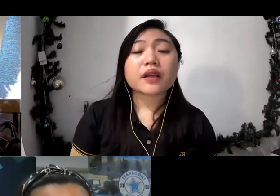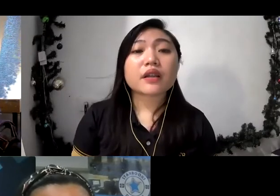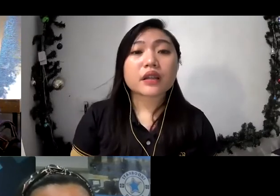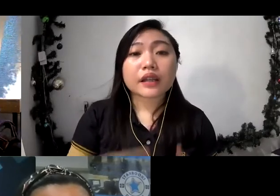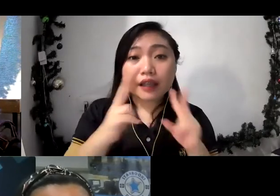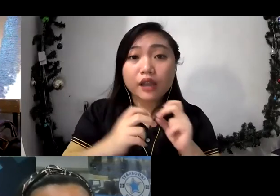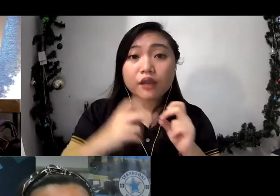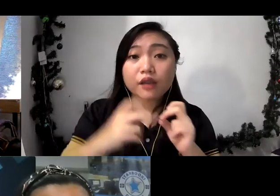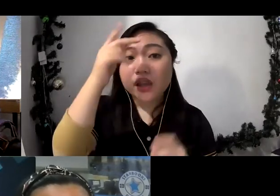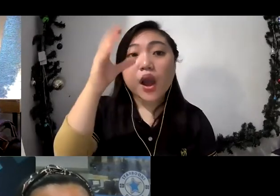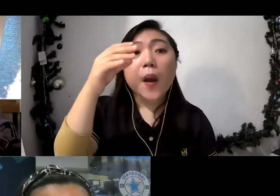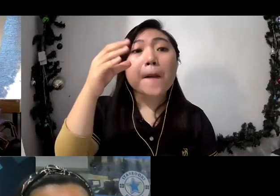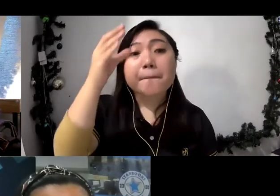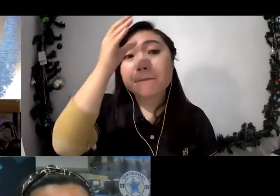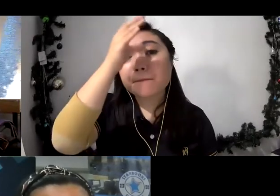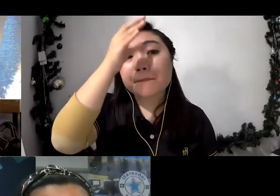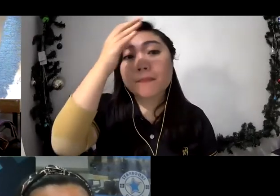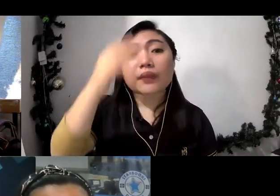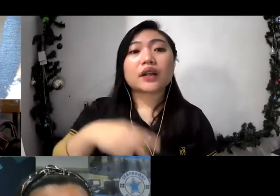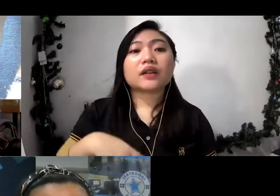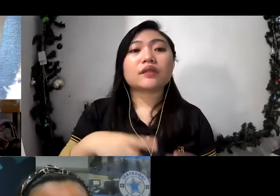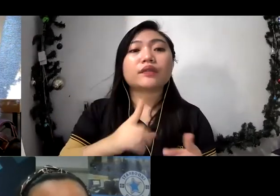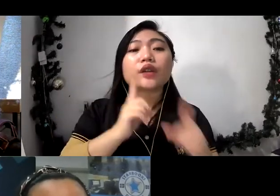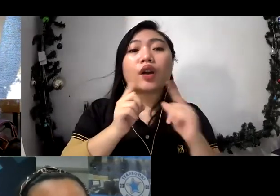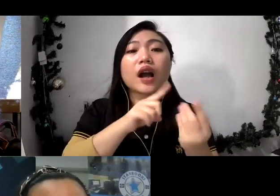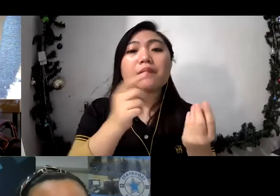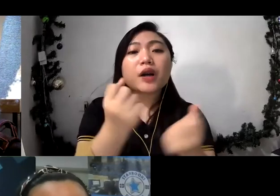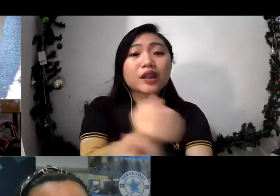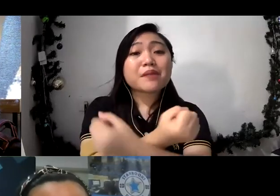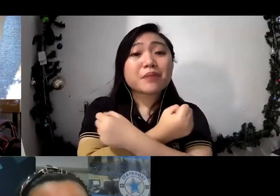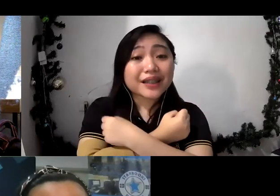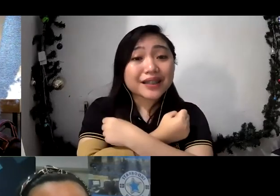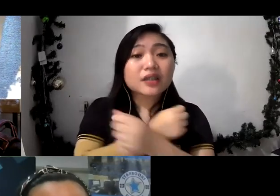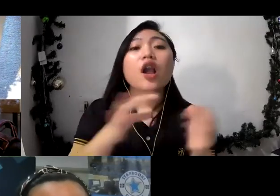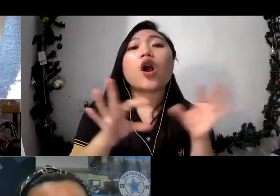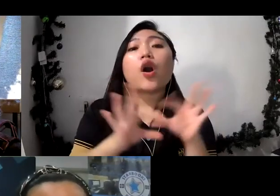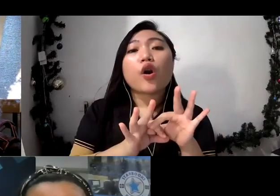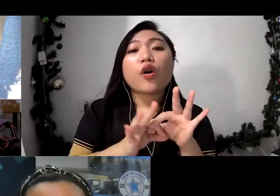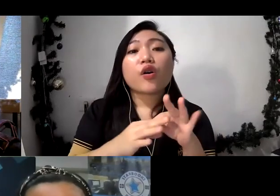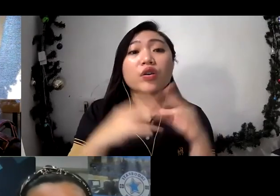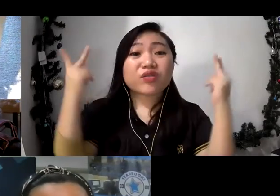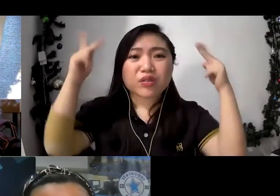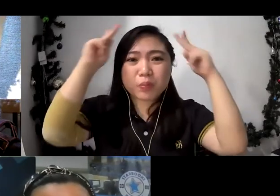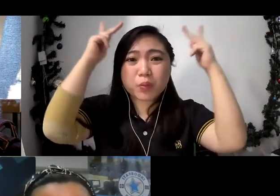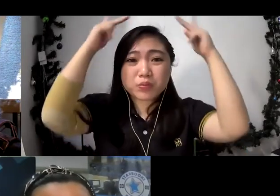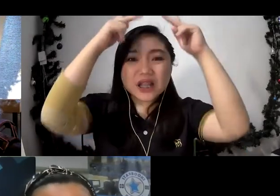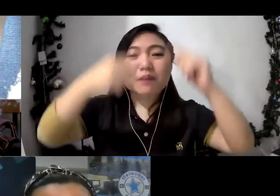Pope Francis talk about embracing, no, people of different type of SOGIs,